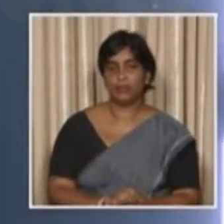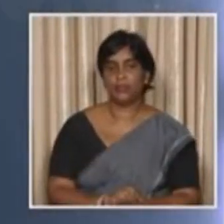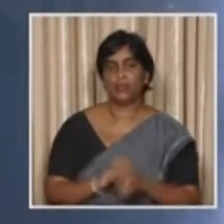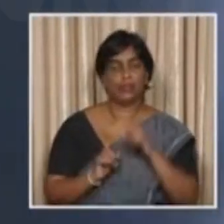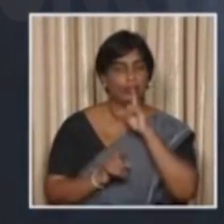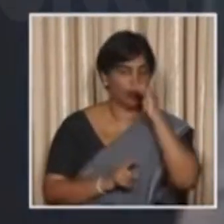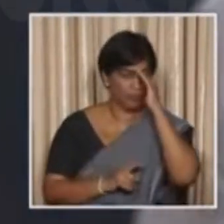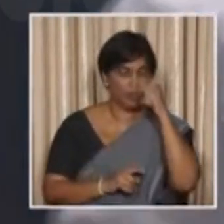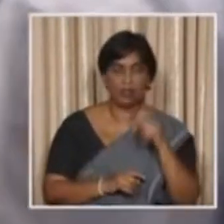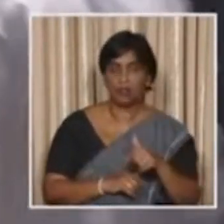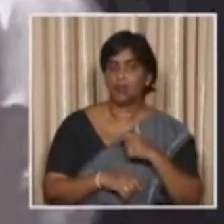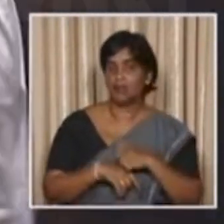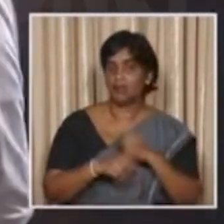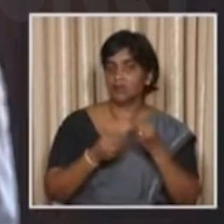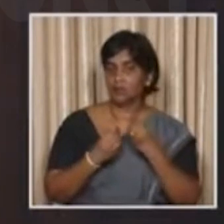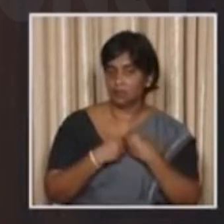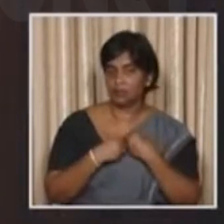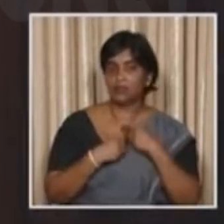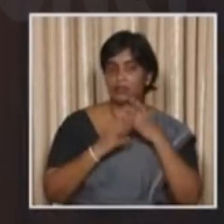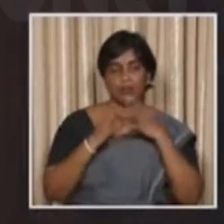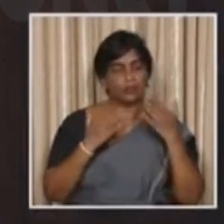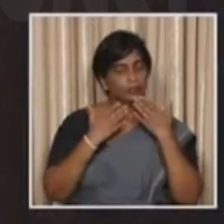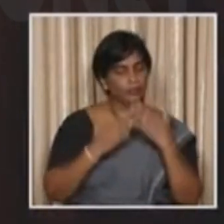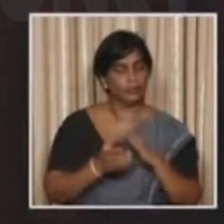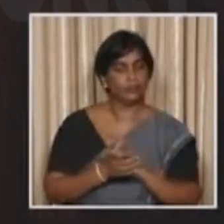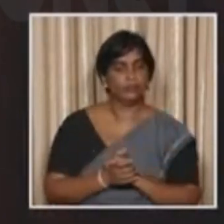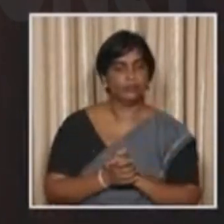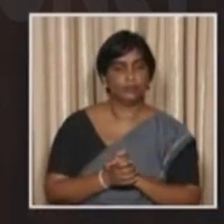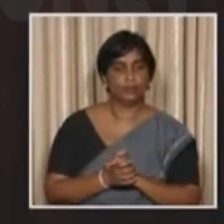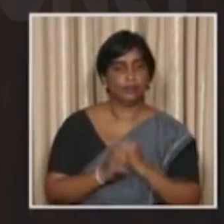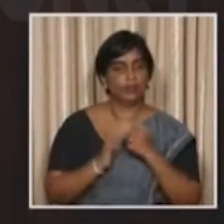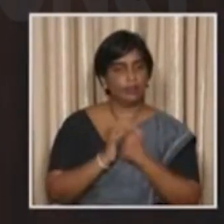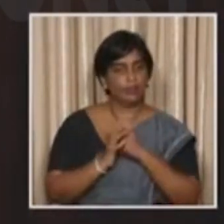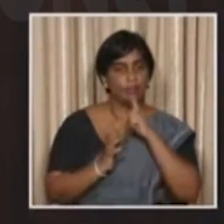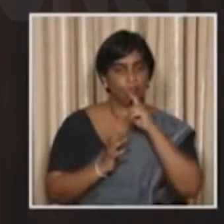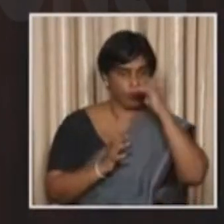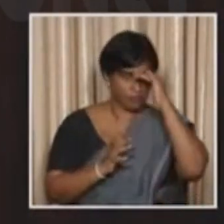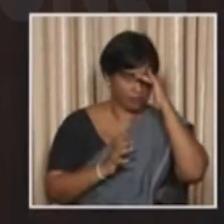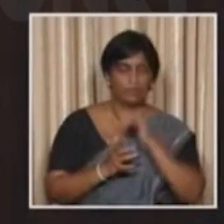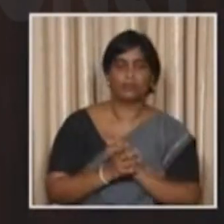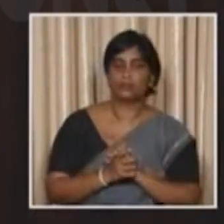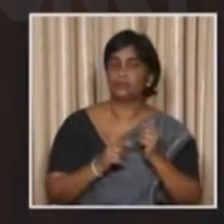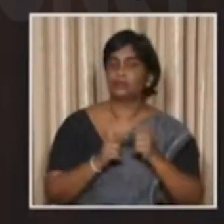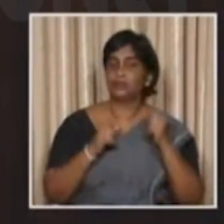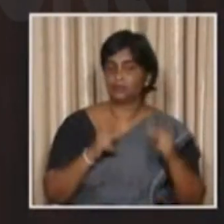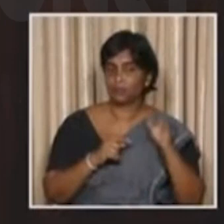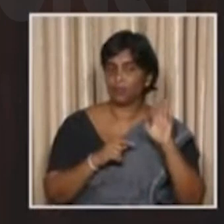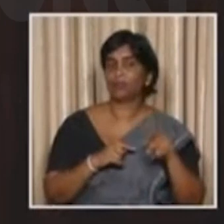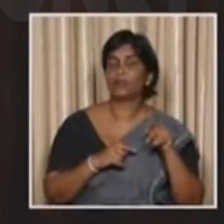කතානායකතුමනි අද මට අවස්ථාව ලබා දීම පිළිබඳ ඔබතුමාට ස්තුතිවන්ත වෙනවා. කරු කතානායකතුමනි විපක්ෂය එල්ල